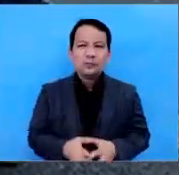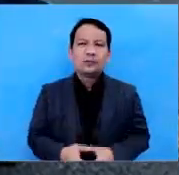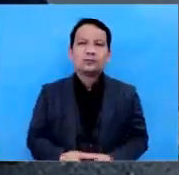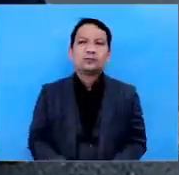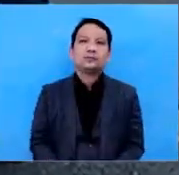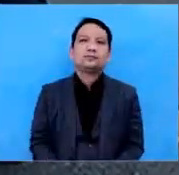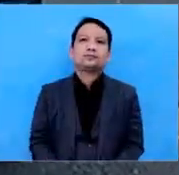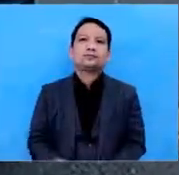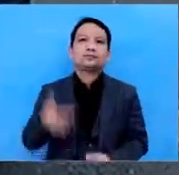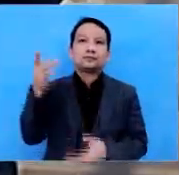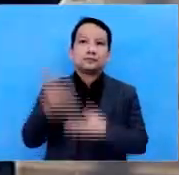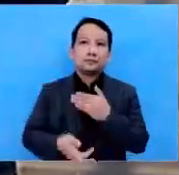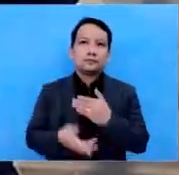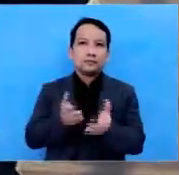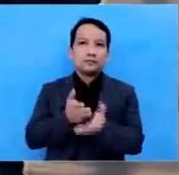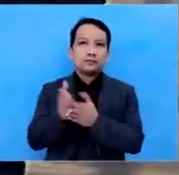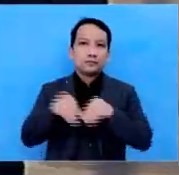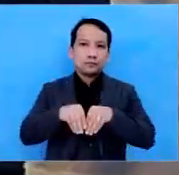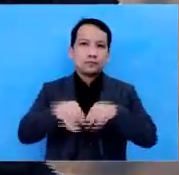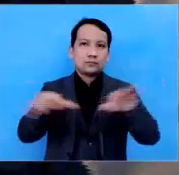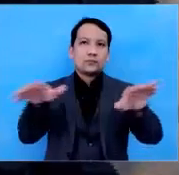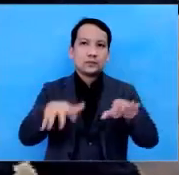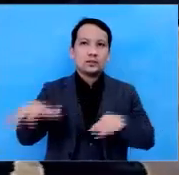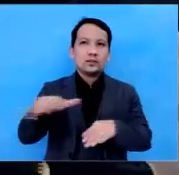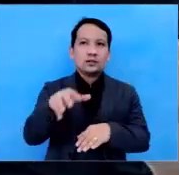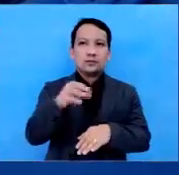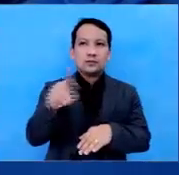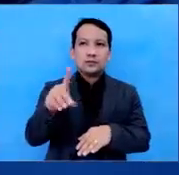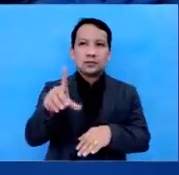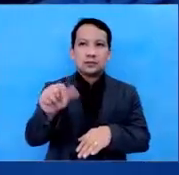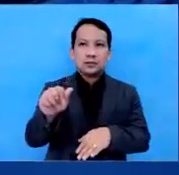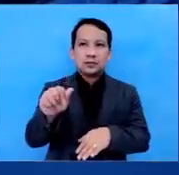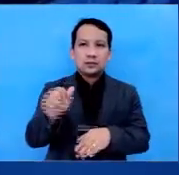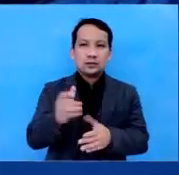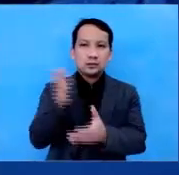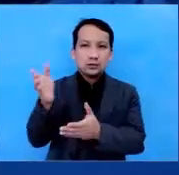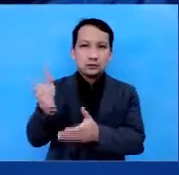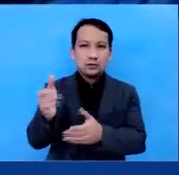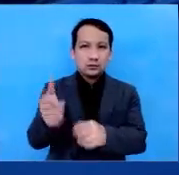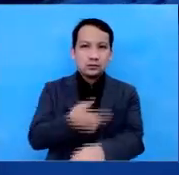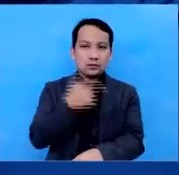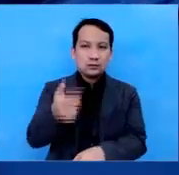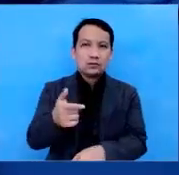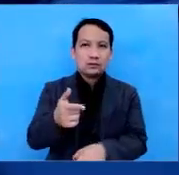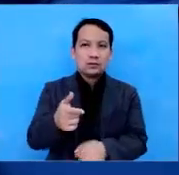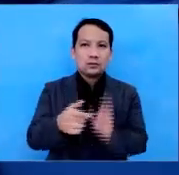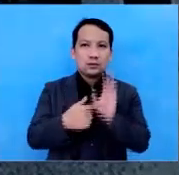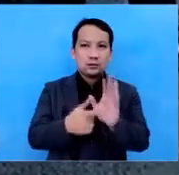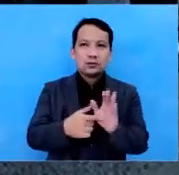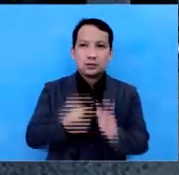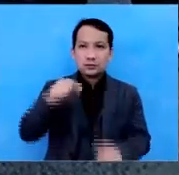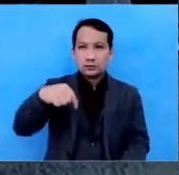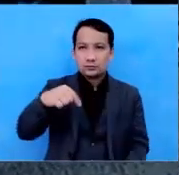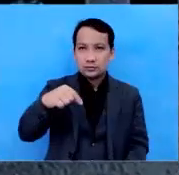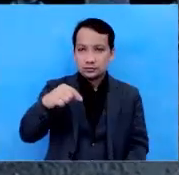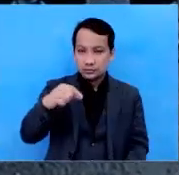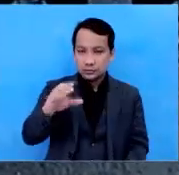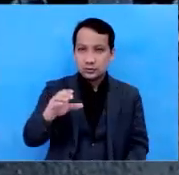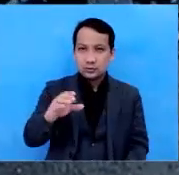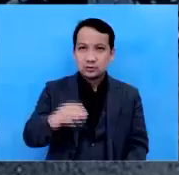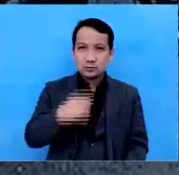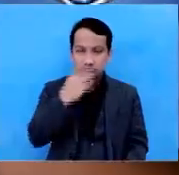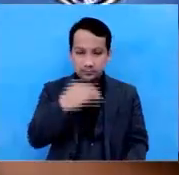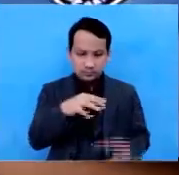Maaga pa lang ay maraming traffic enforcer na ng MMDA ang nakapwesto sa kahabaan ng Commonwealth Avenue sa Quezon City. Nanguhuli sila ng